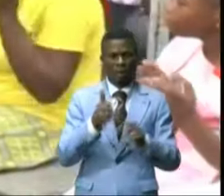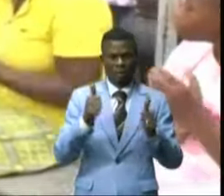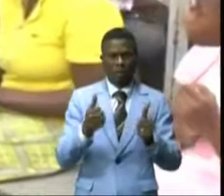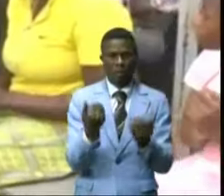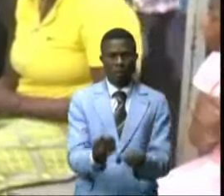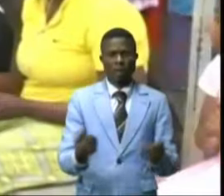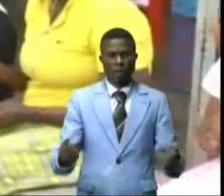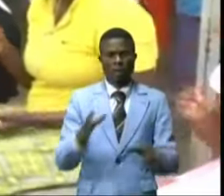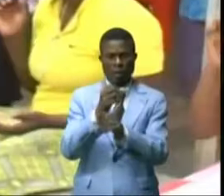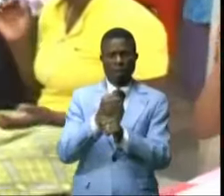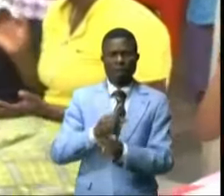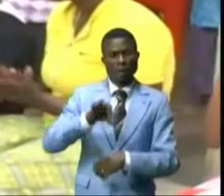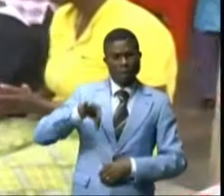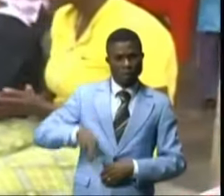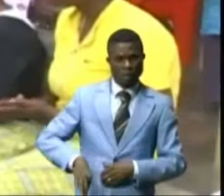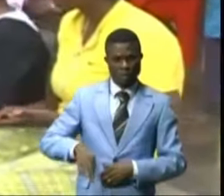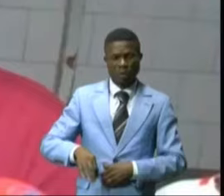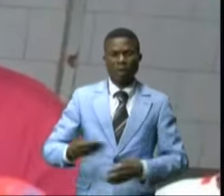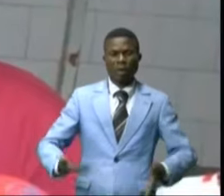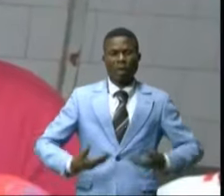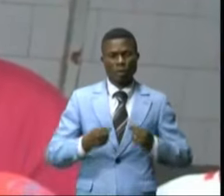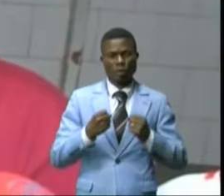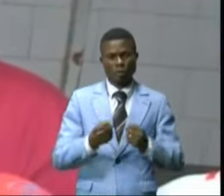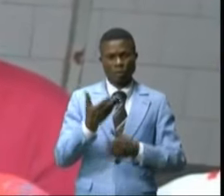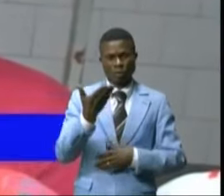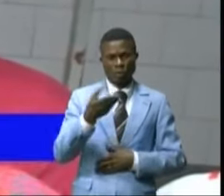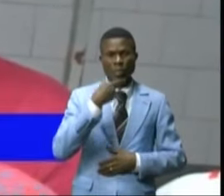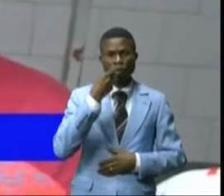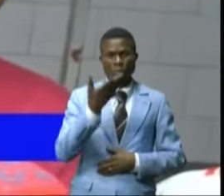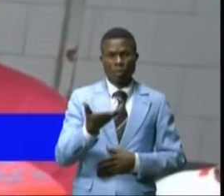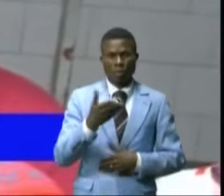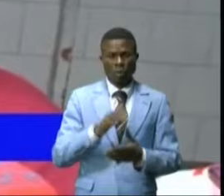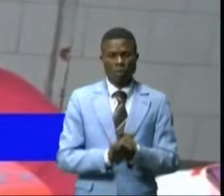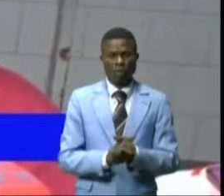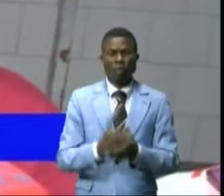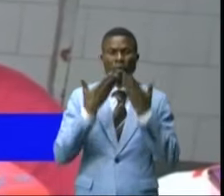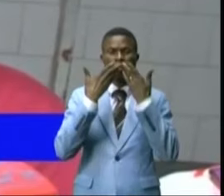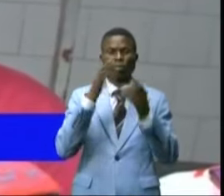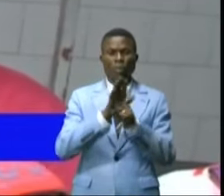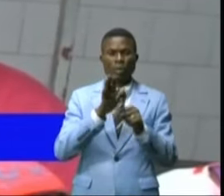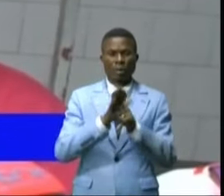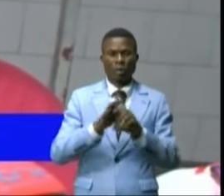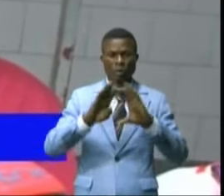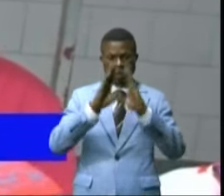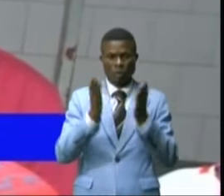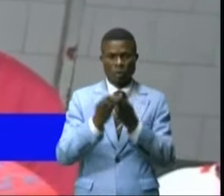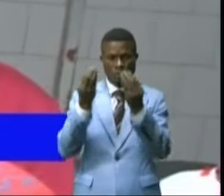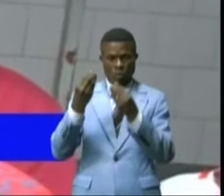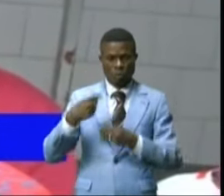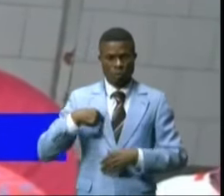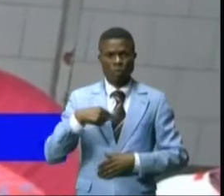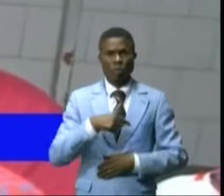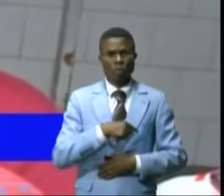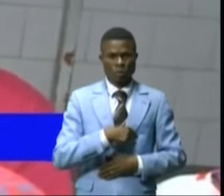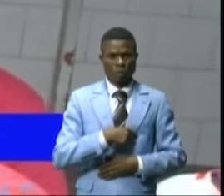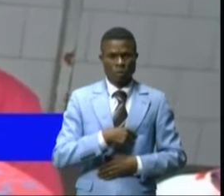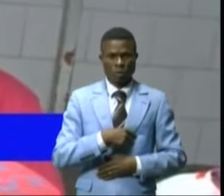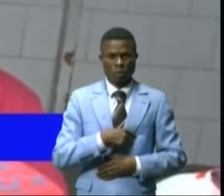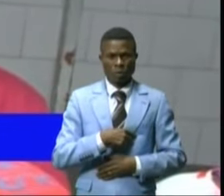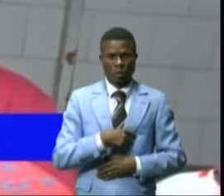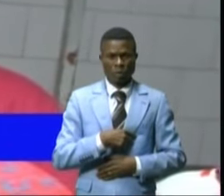enfants bénéficiaires ont également loué ces gestes. J'ai beaucoup remercié de tout ce qu'on nous a amené,